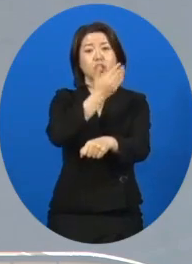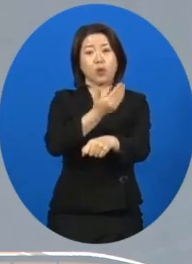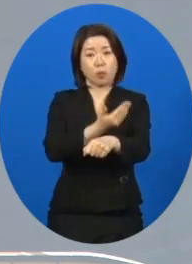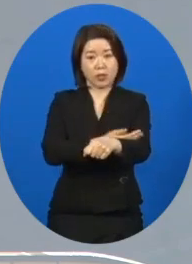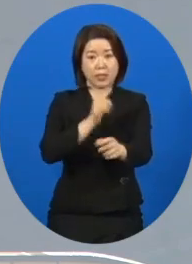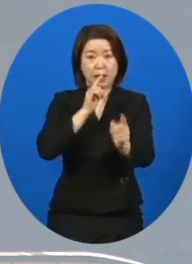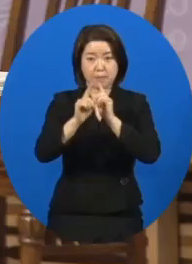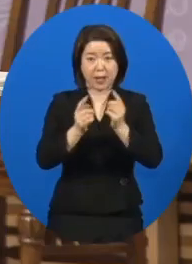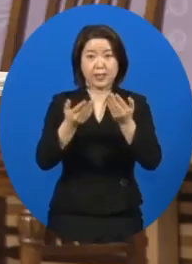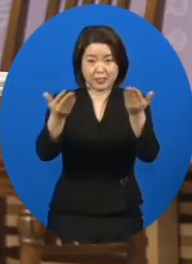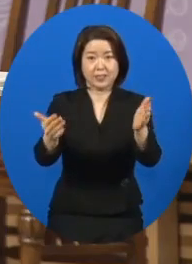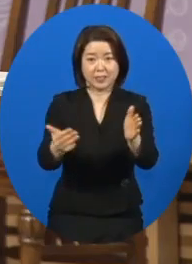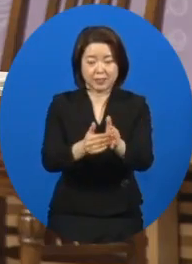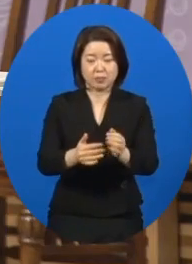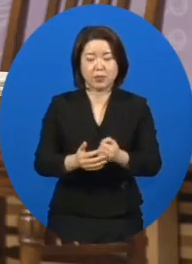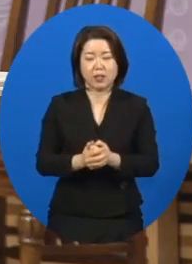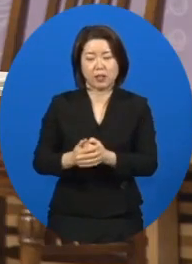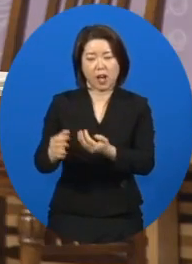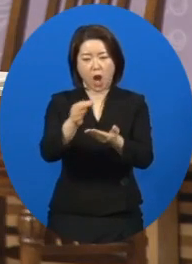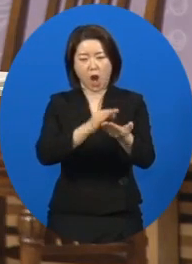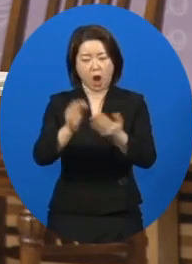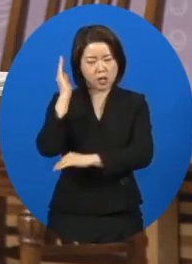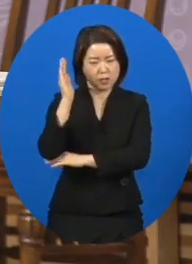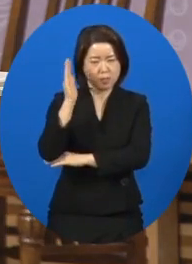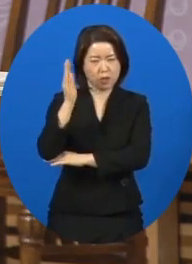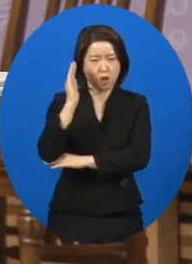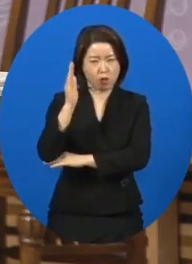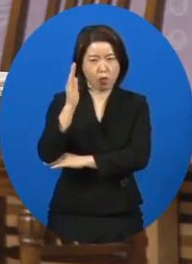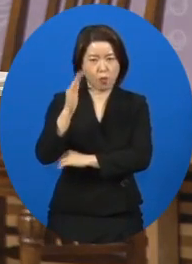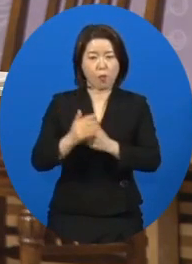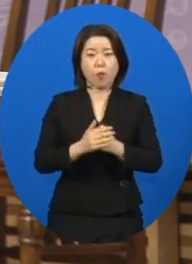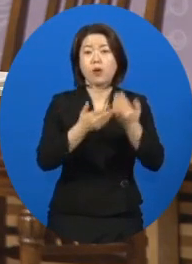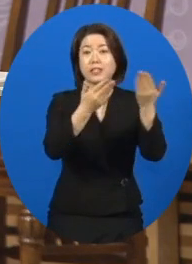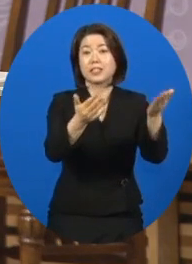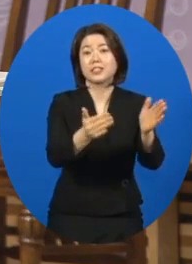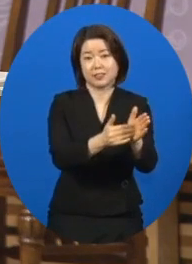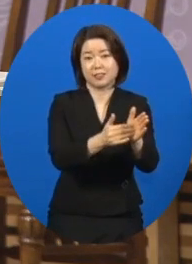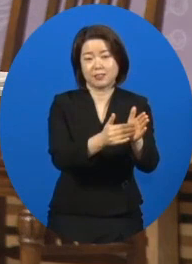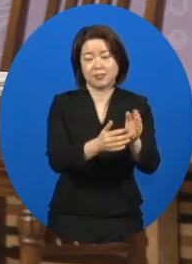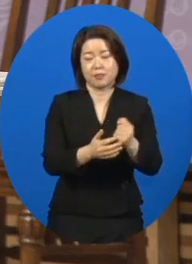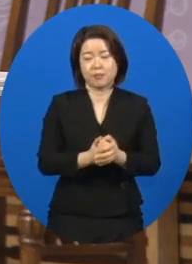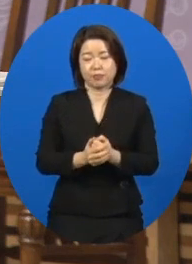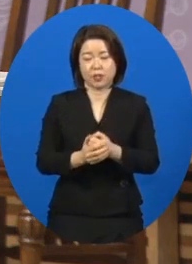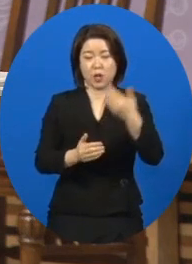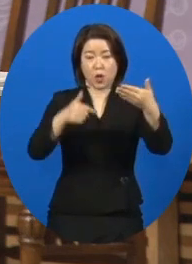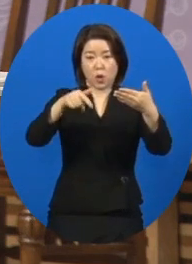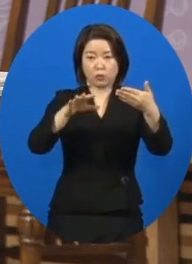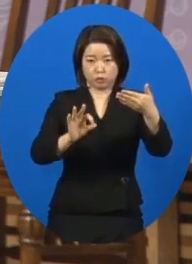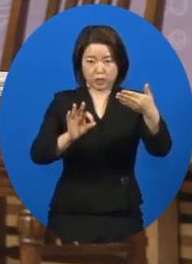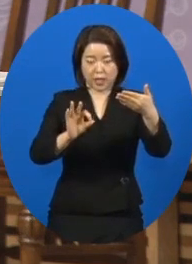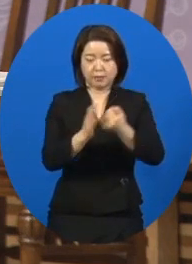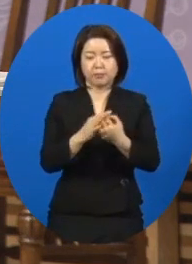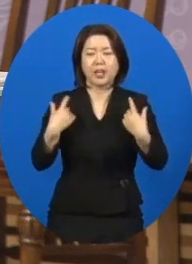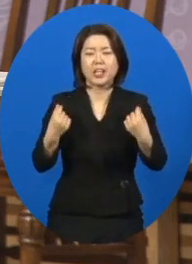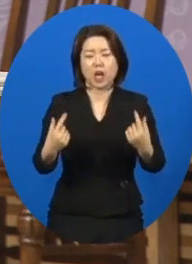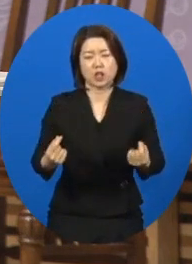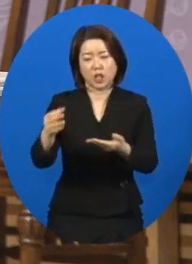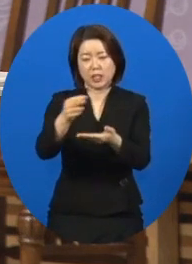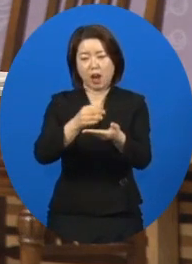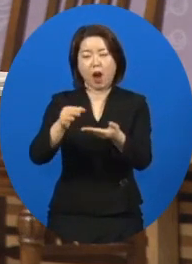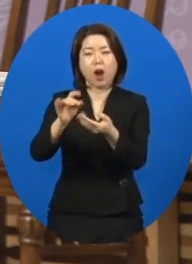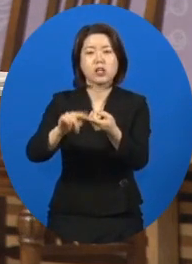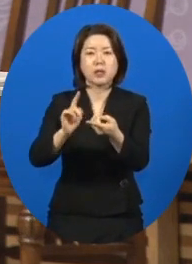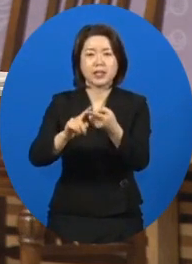하는 말씀을 하셨습니다. 헌금 설교를 했는데요. 9장은 여전히 헌금에 대한